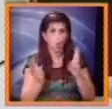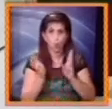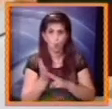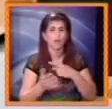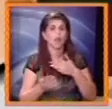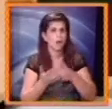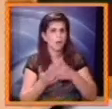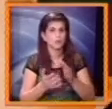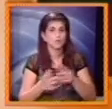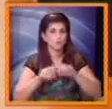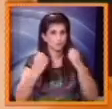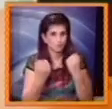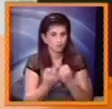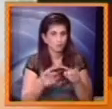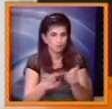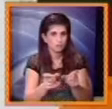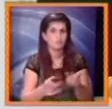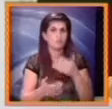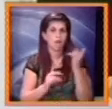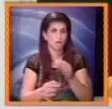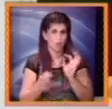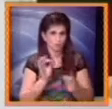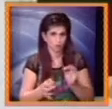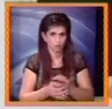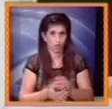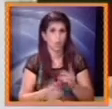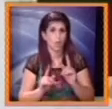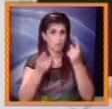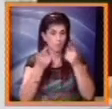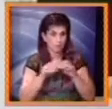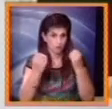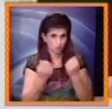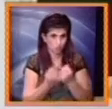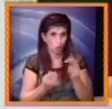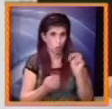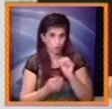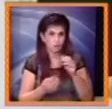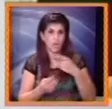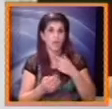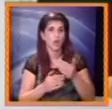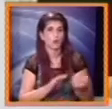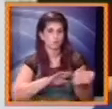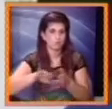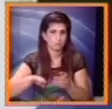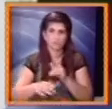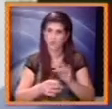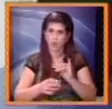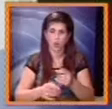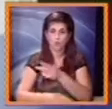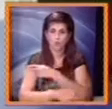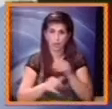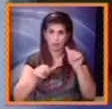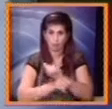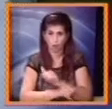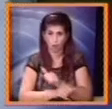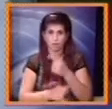ונמשיך לפעול למעצר פורעי החוק והבאתם לדין. במקרה של משפחת מוסה, אנו דוחים את הטענה לפי השוטרים טעו